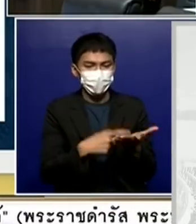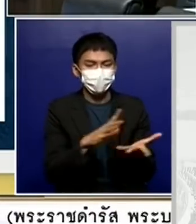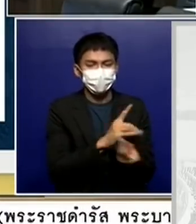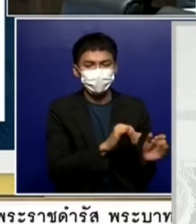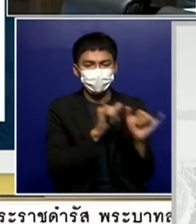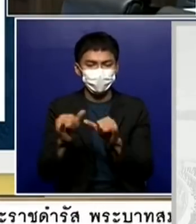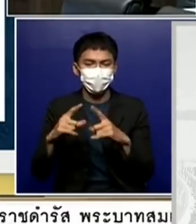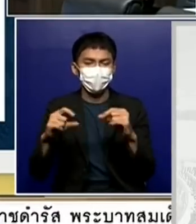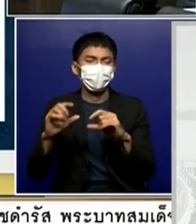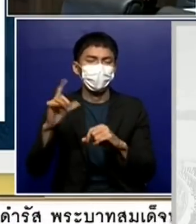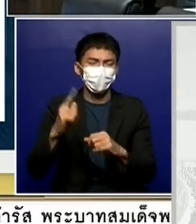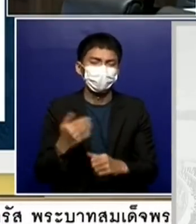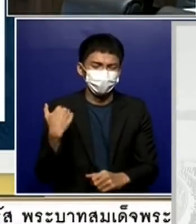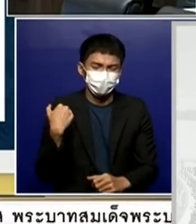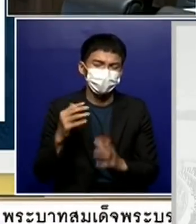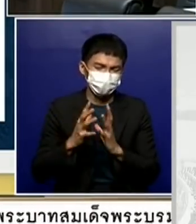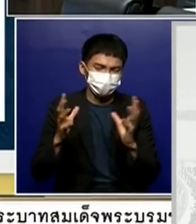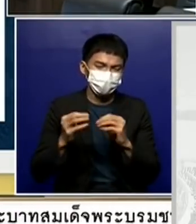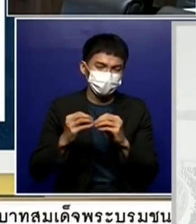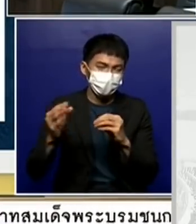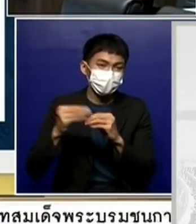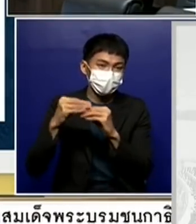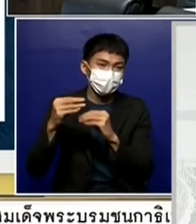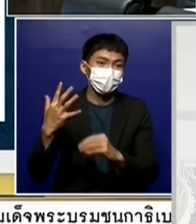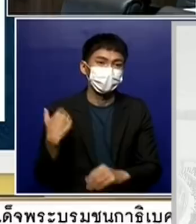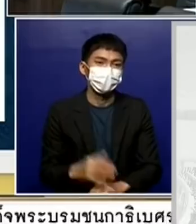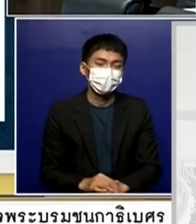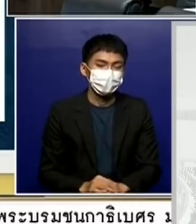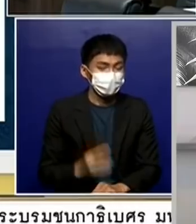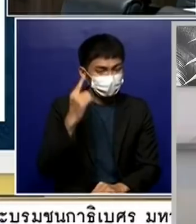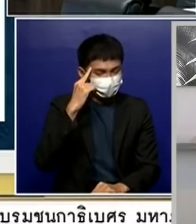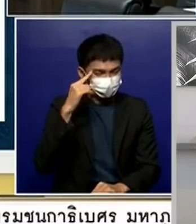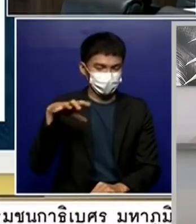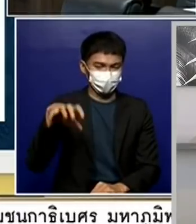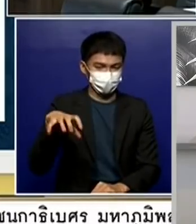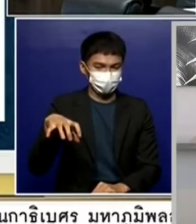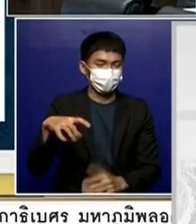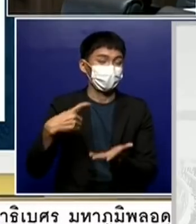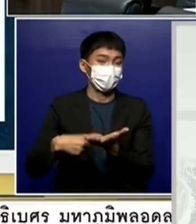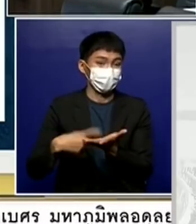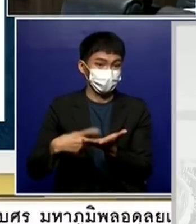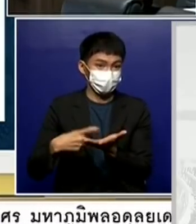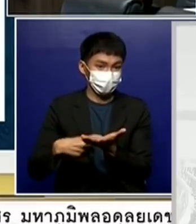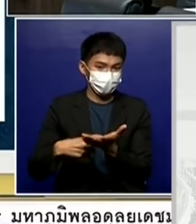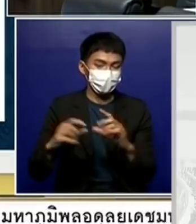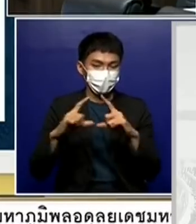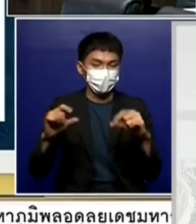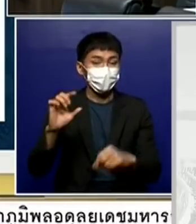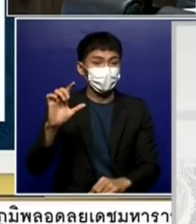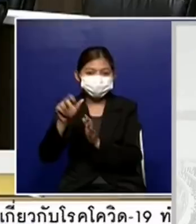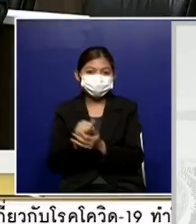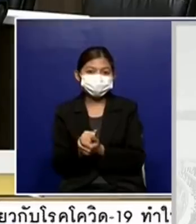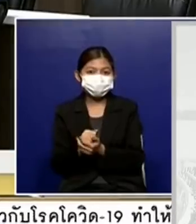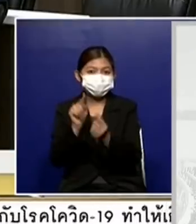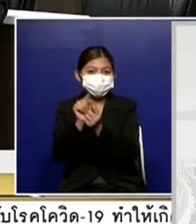คือเข้าใจว่าในภาพรวมเนี่ยมีการปรับลดงบประมาณลงเมื่อเทียบกับปี64 ครับ เพราะฉะนั้นรายละเอียดปลีกย่อยลง